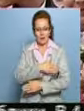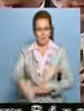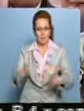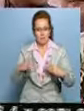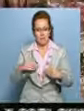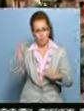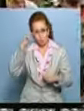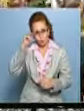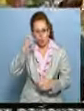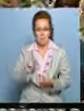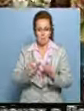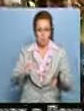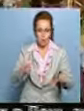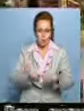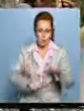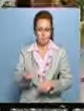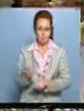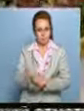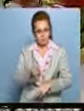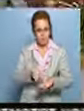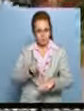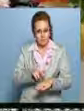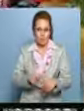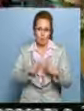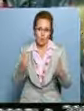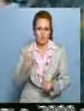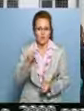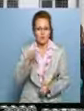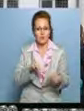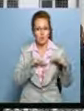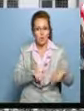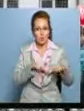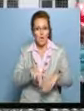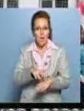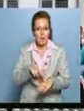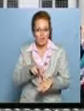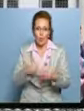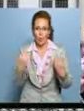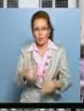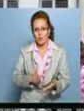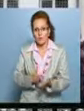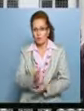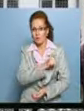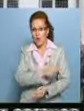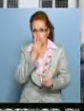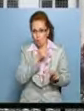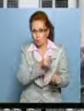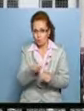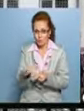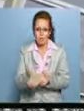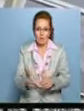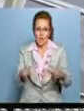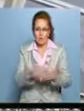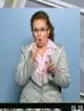педагогами и родителями придут и полицейские более 2000 сотрудников правоохранительных органов уже вышли на дежурство наряды патрулируют